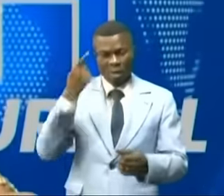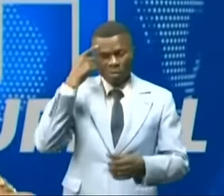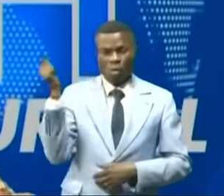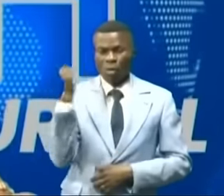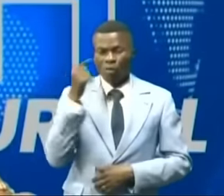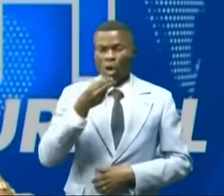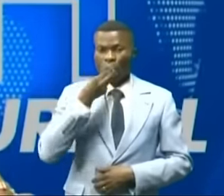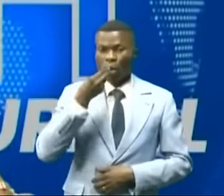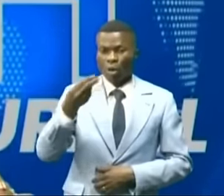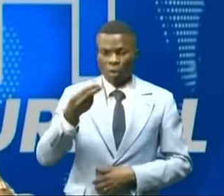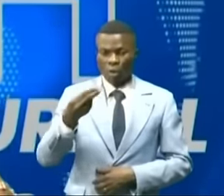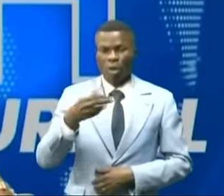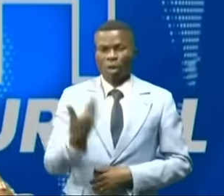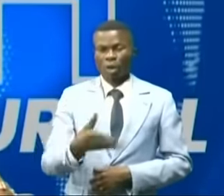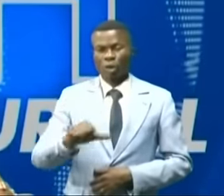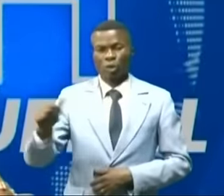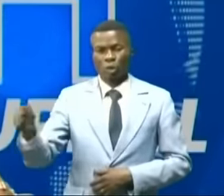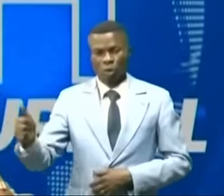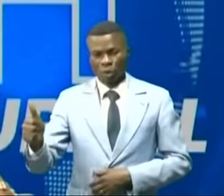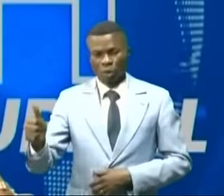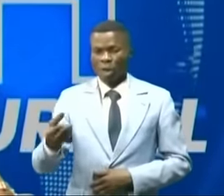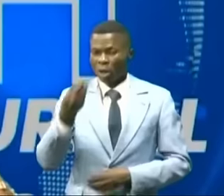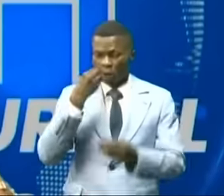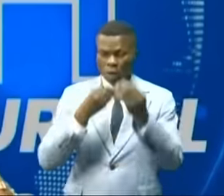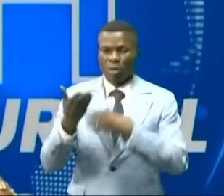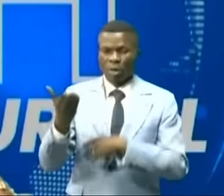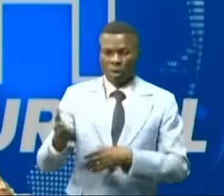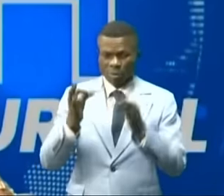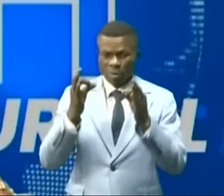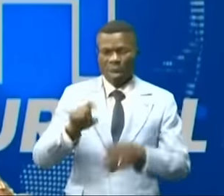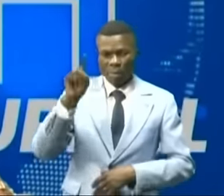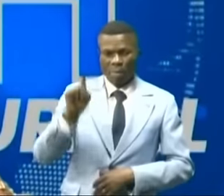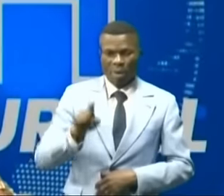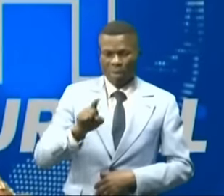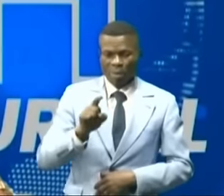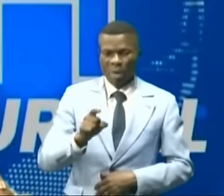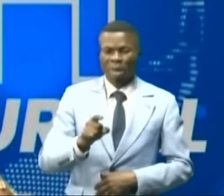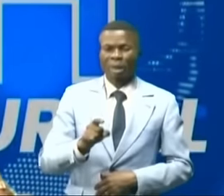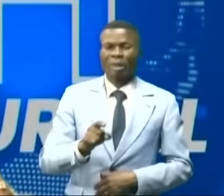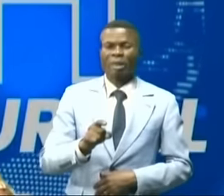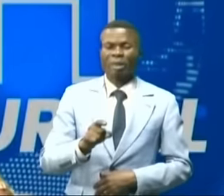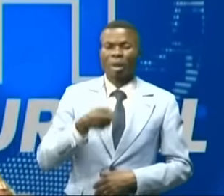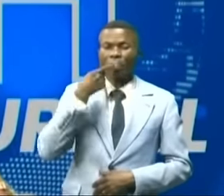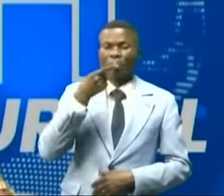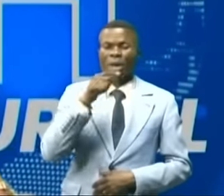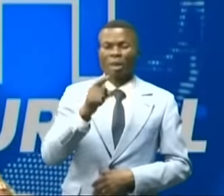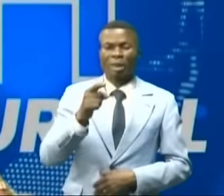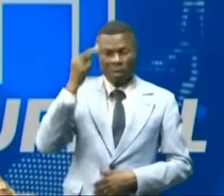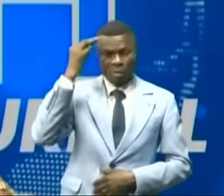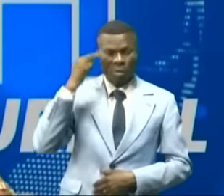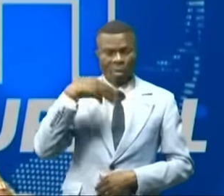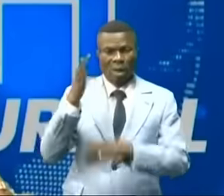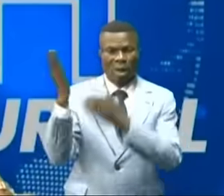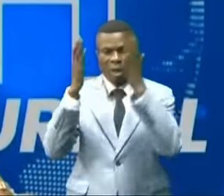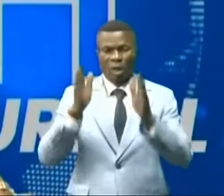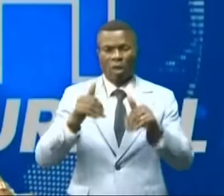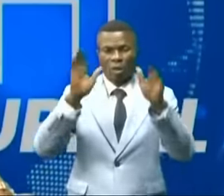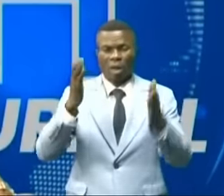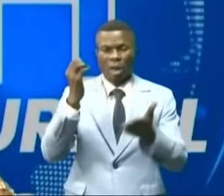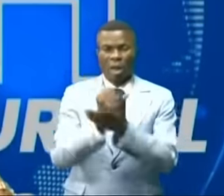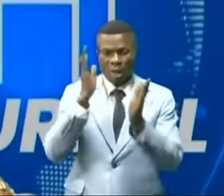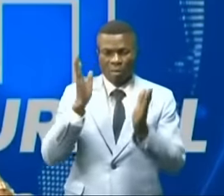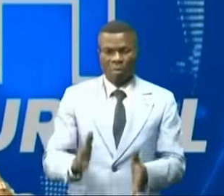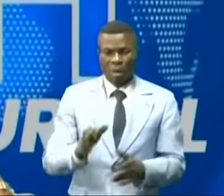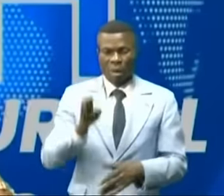des chocolats et autres biens de consommation. Besoin exprimé au ministre du Commerce extérieur par